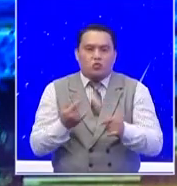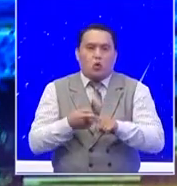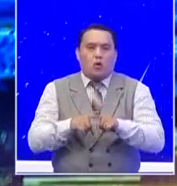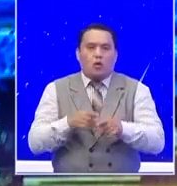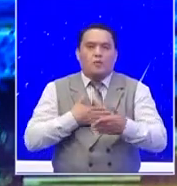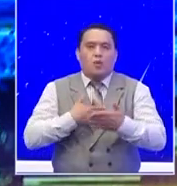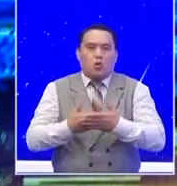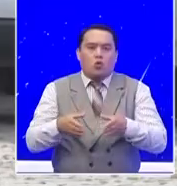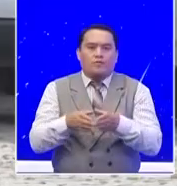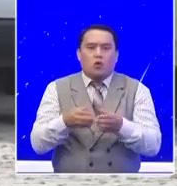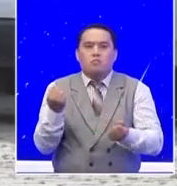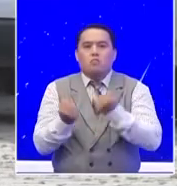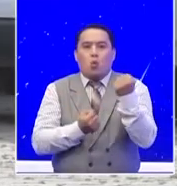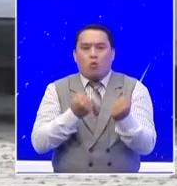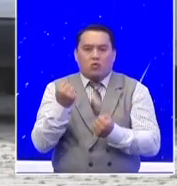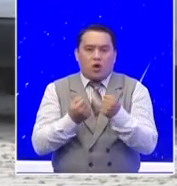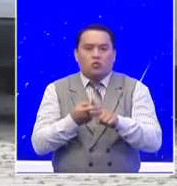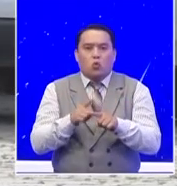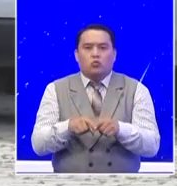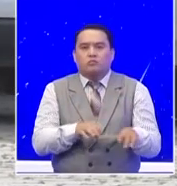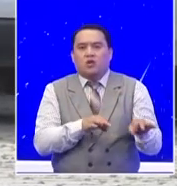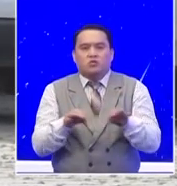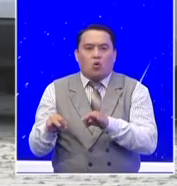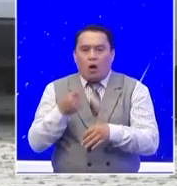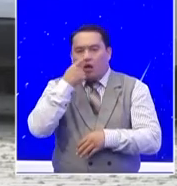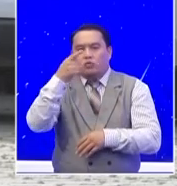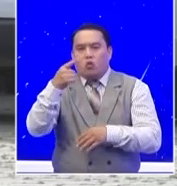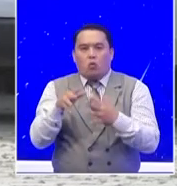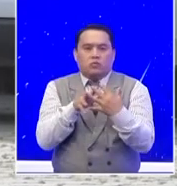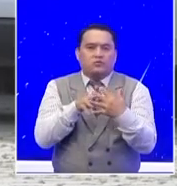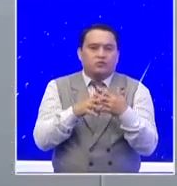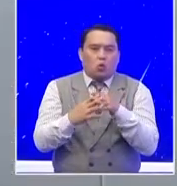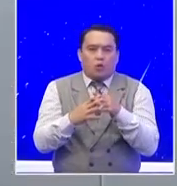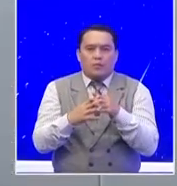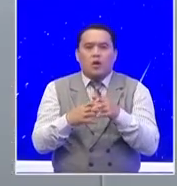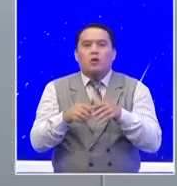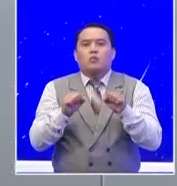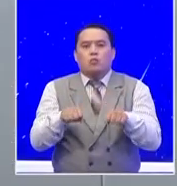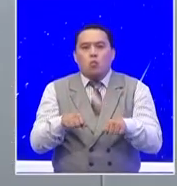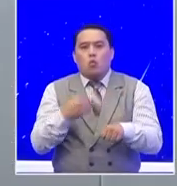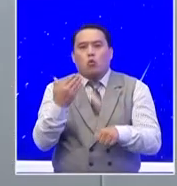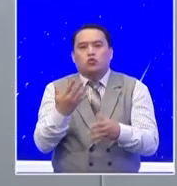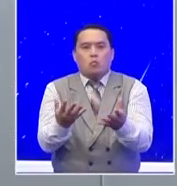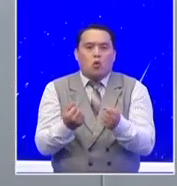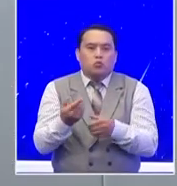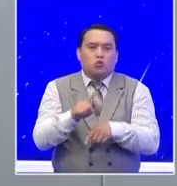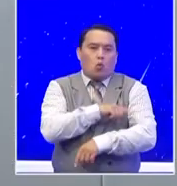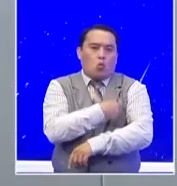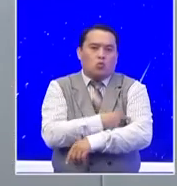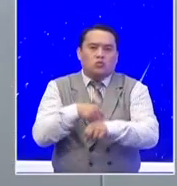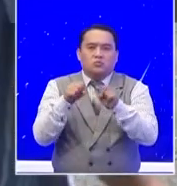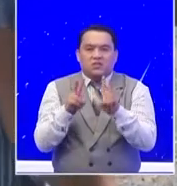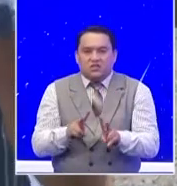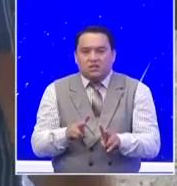Это специализированные автомобили-фургоны, которые перемещаются по отдаленным и малонаселенным районам. В них можно получить помощь узких